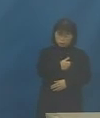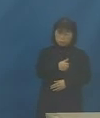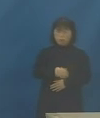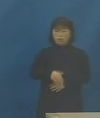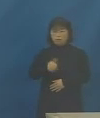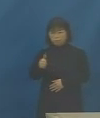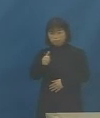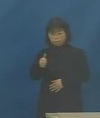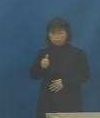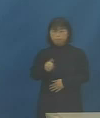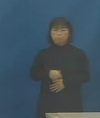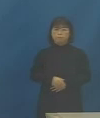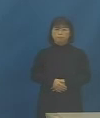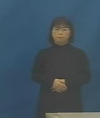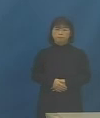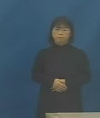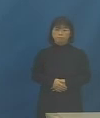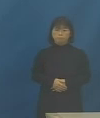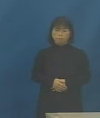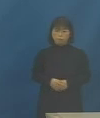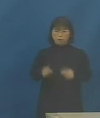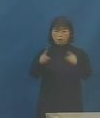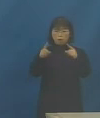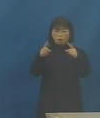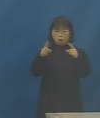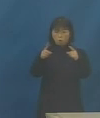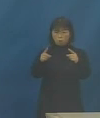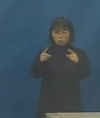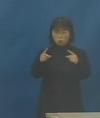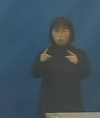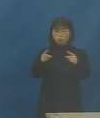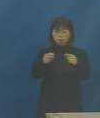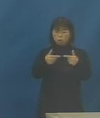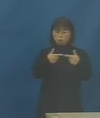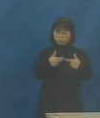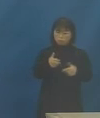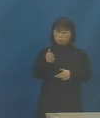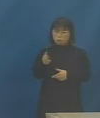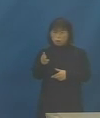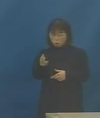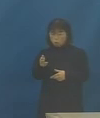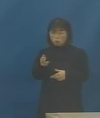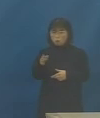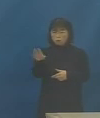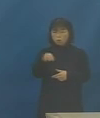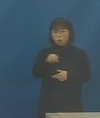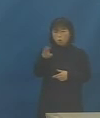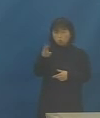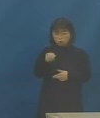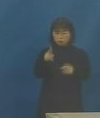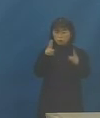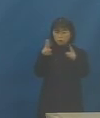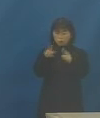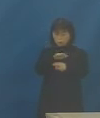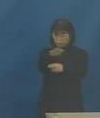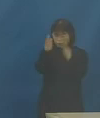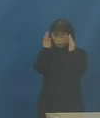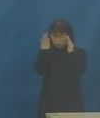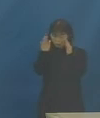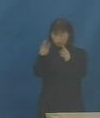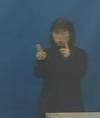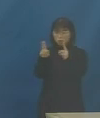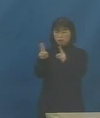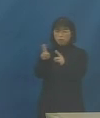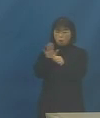ねまあがの公共交通利用するそういう会社ぐるみで取り組むようなところを応援するとかですねそうした